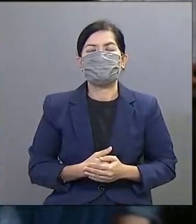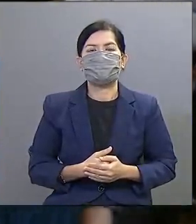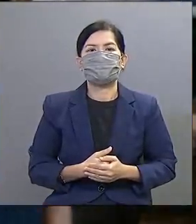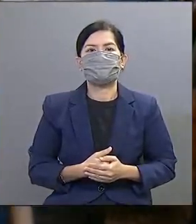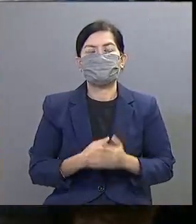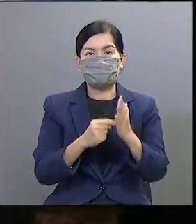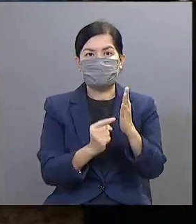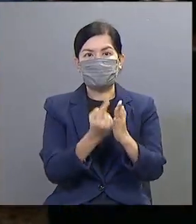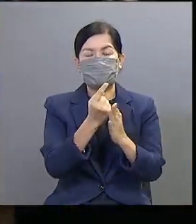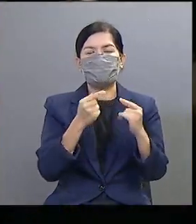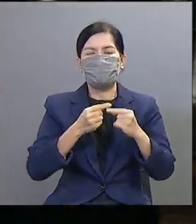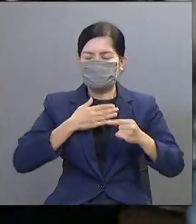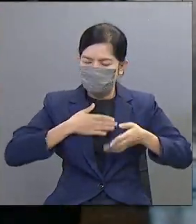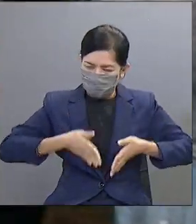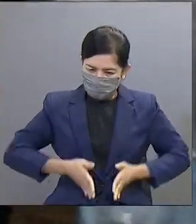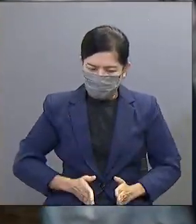ตั้แต่เกิดมาเลย